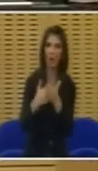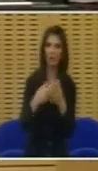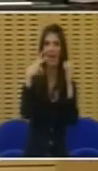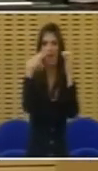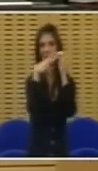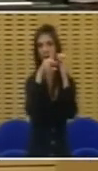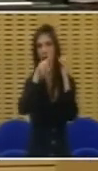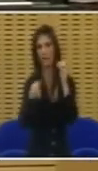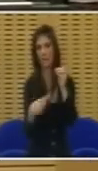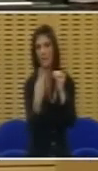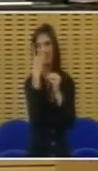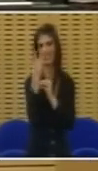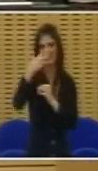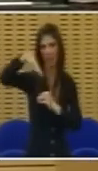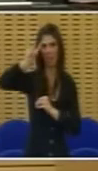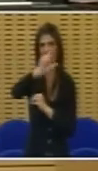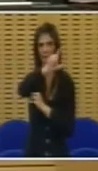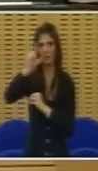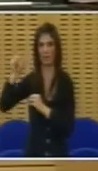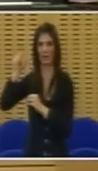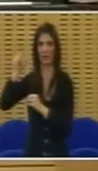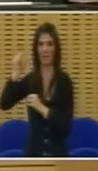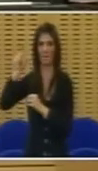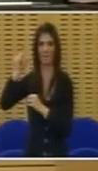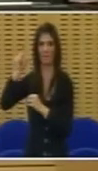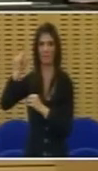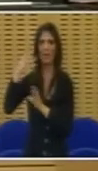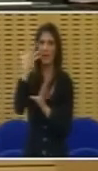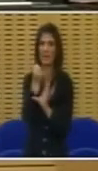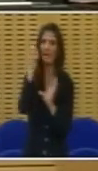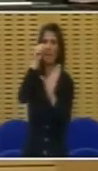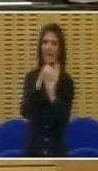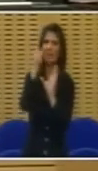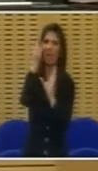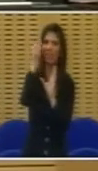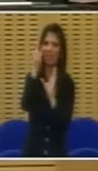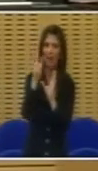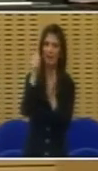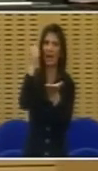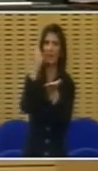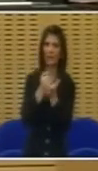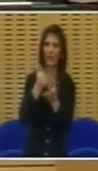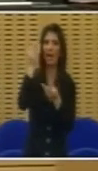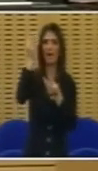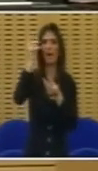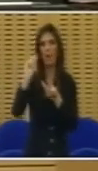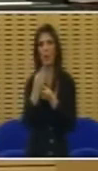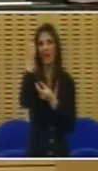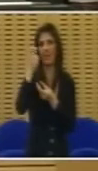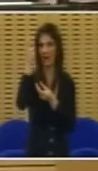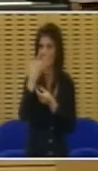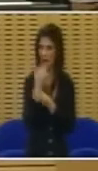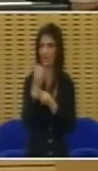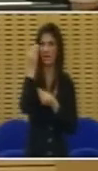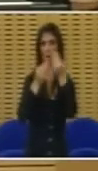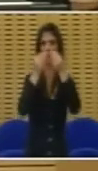Το χαρτοφυλάκιο δανείων περιλάμβανε όλα τα μικροδάνεια και το υπόλοιπο προβληματικό δανειακό χαρτοφυλάκιο που οδήγησαν